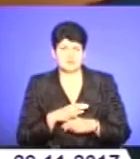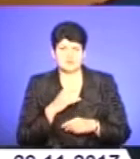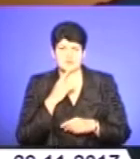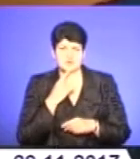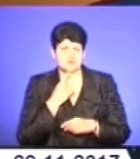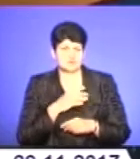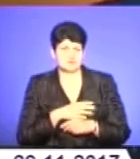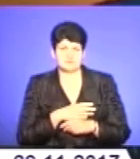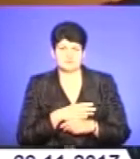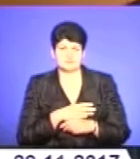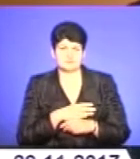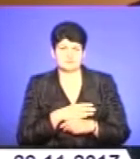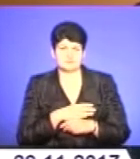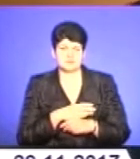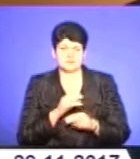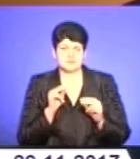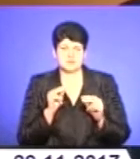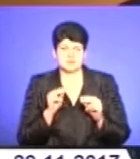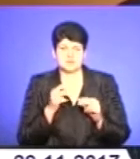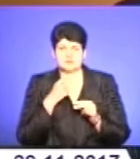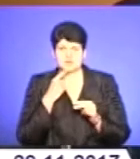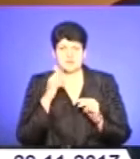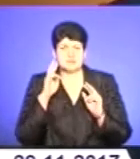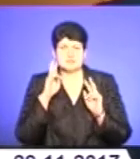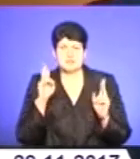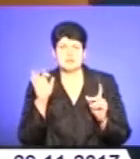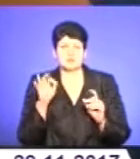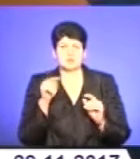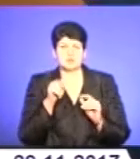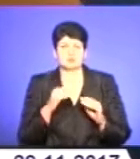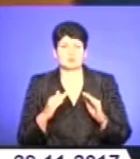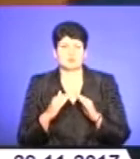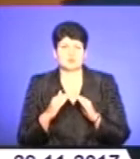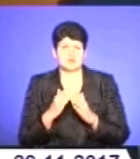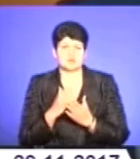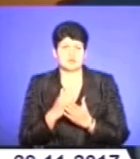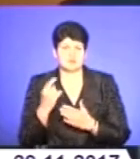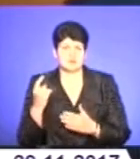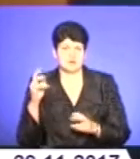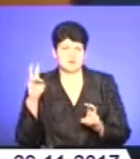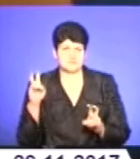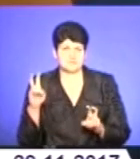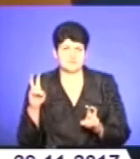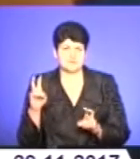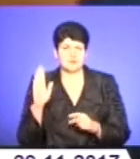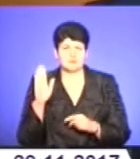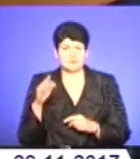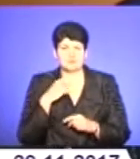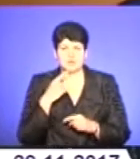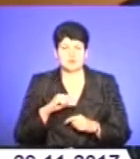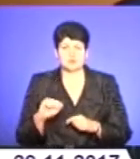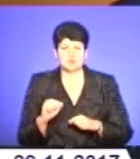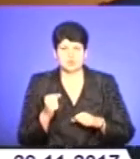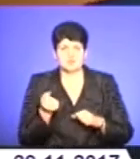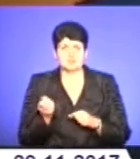важко. Чесно кажучи, не знала про той будинок, який є в Харкові. І, певно, буду казати своїм друзям,